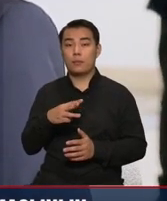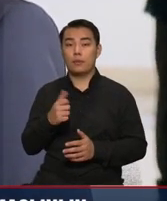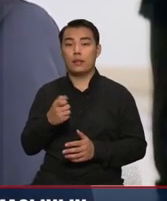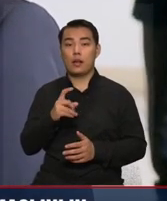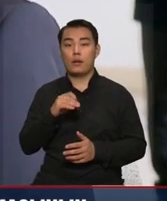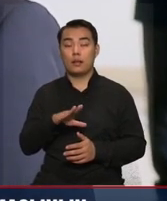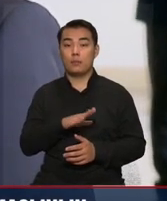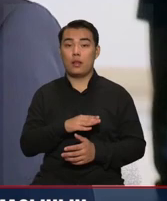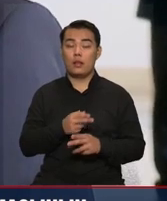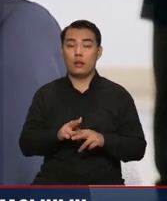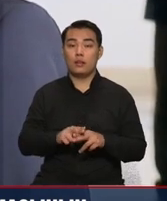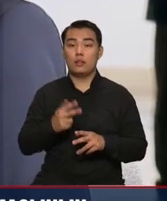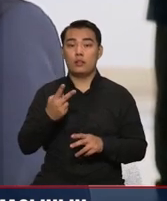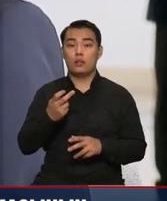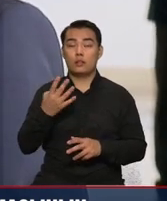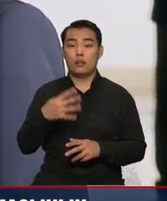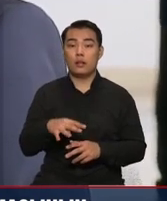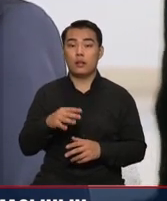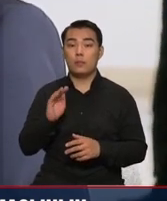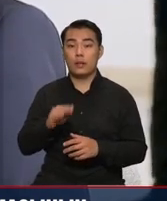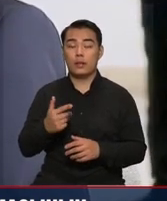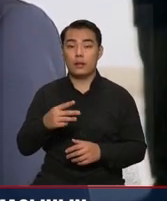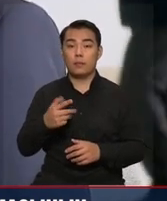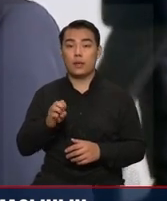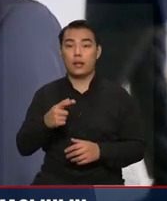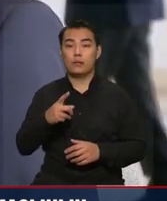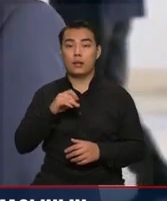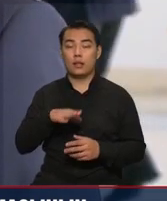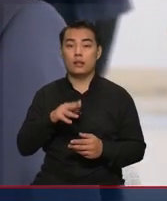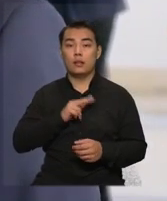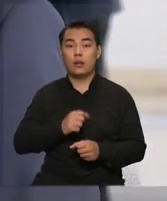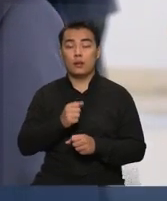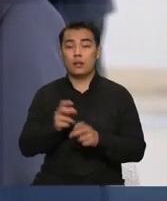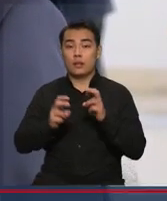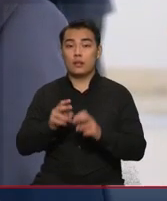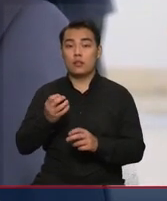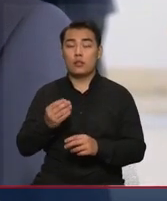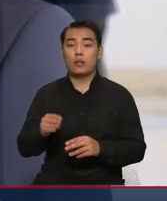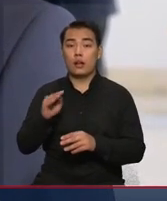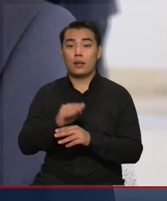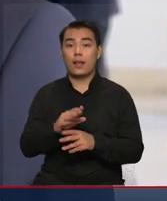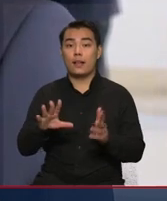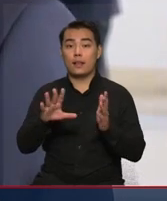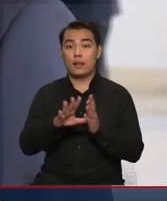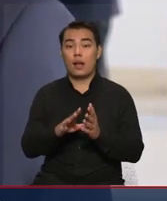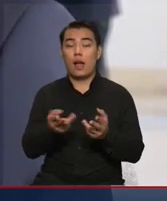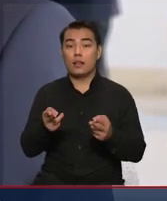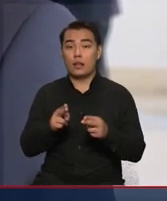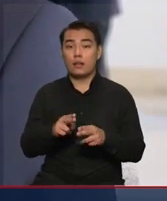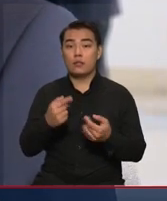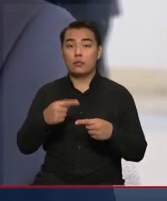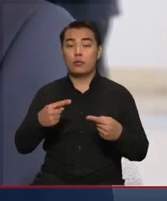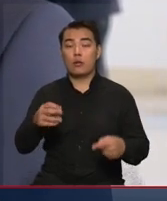85 мегаватт сағатына болатын болса, бұл 240 мың киловатт сағатына электр энергия өндіреді де, үстіндегі қалған электр энергияны